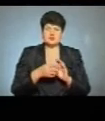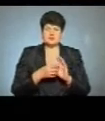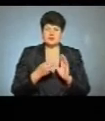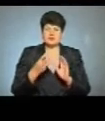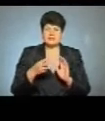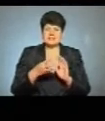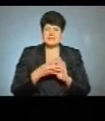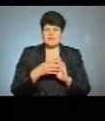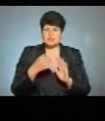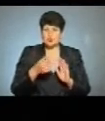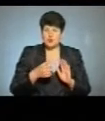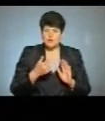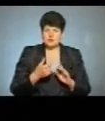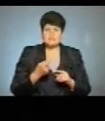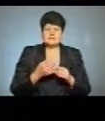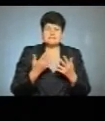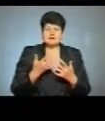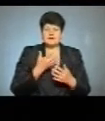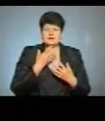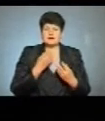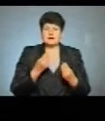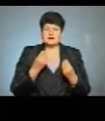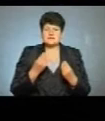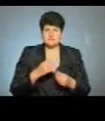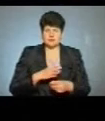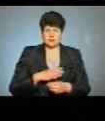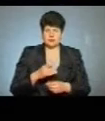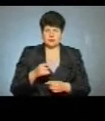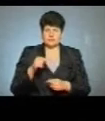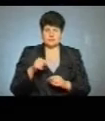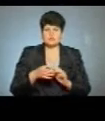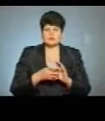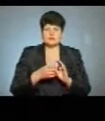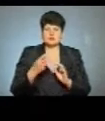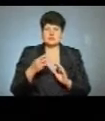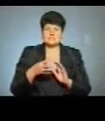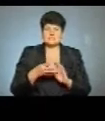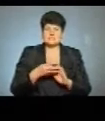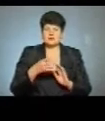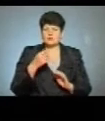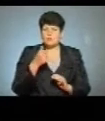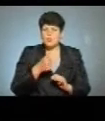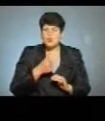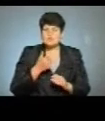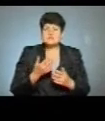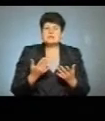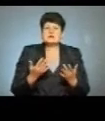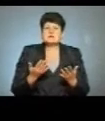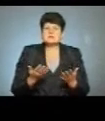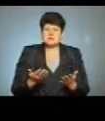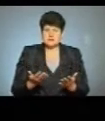1939 року. Наскільки красивий, ошатний був Тернопіль 1939 року і наскільки